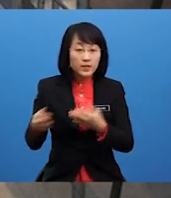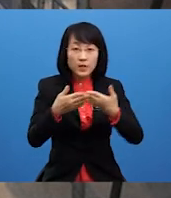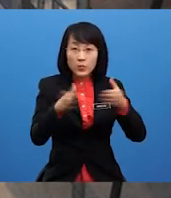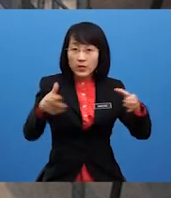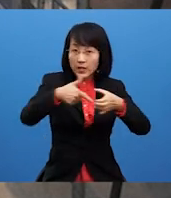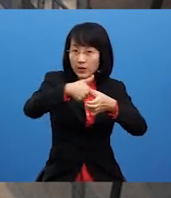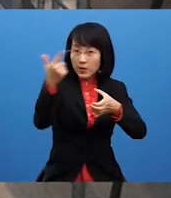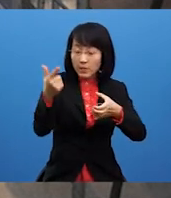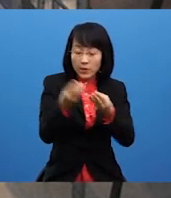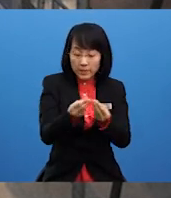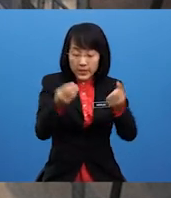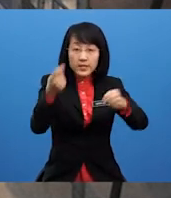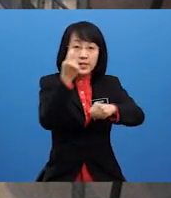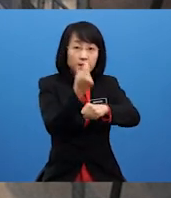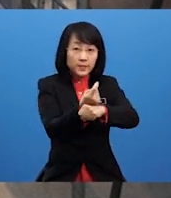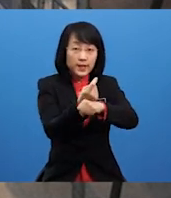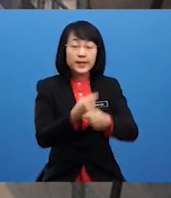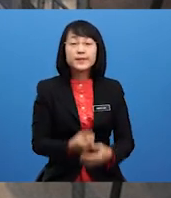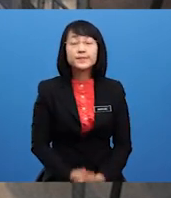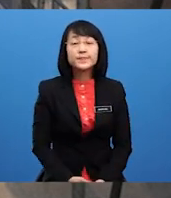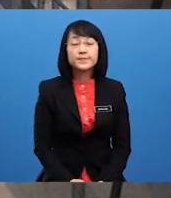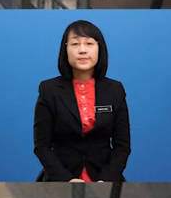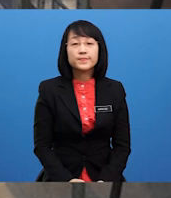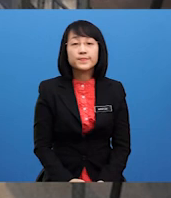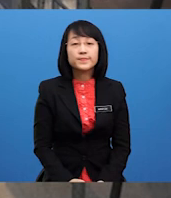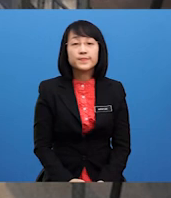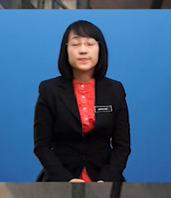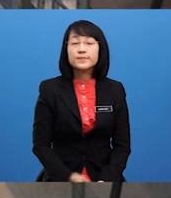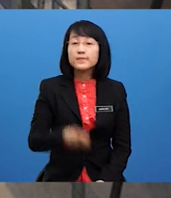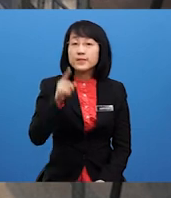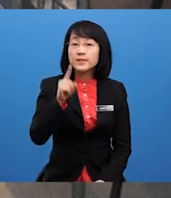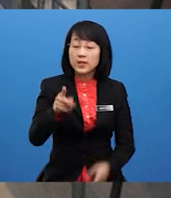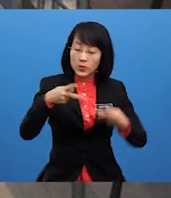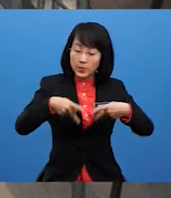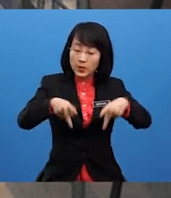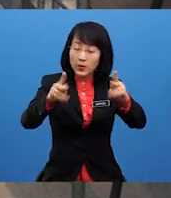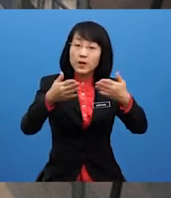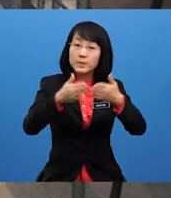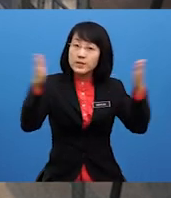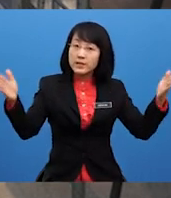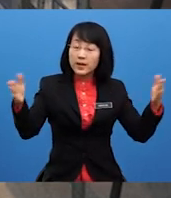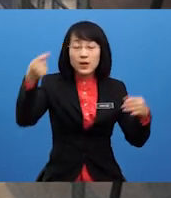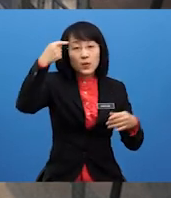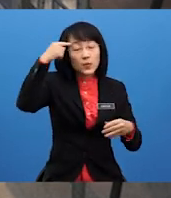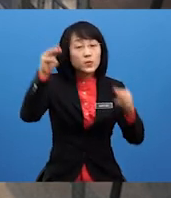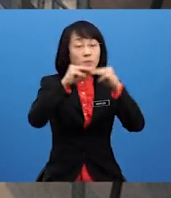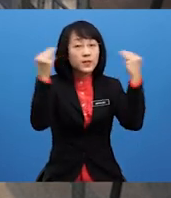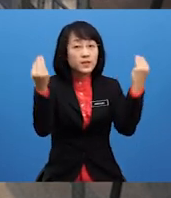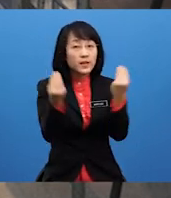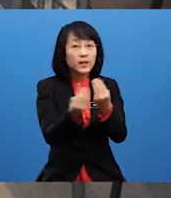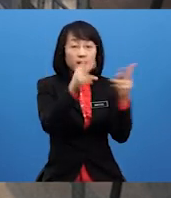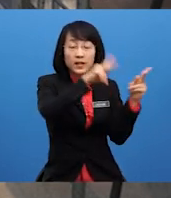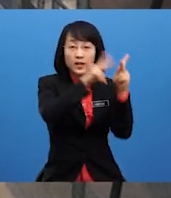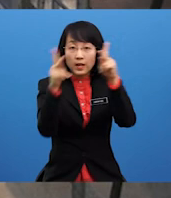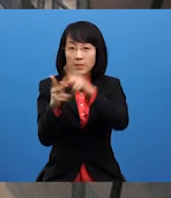lombong bijih timah pula dilihat sebagai salah satu peluang besar bagi masyarakat Kampung Tualang